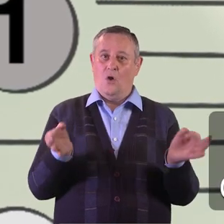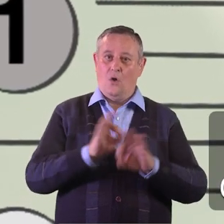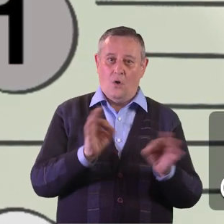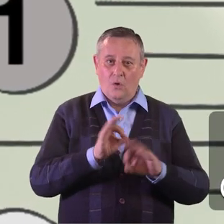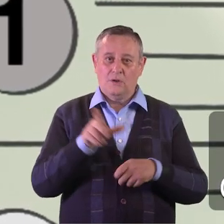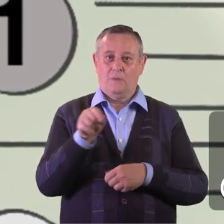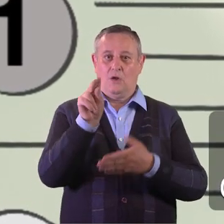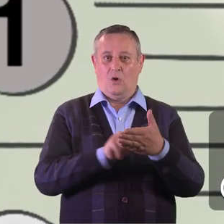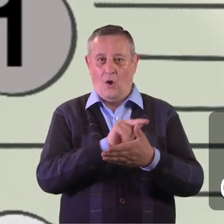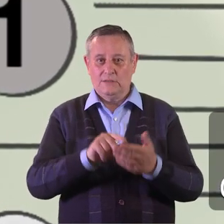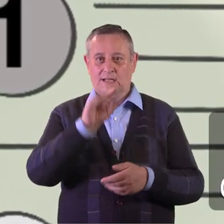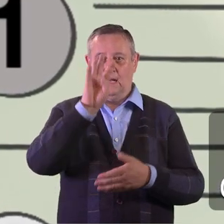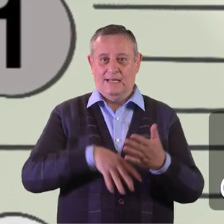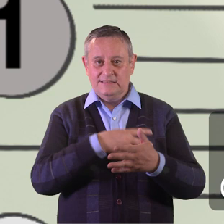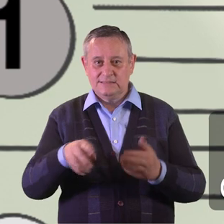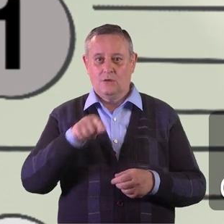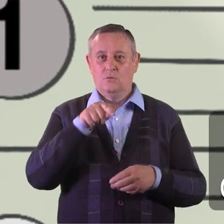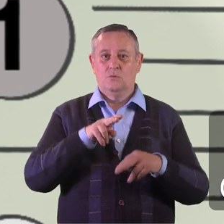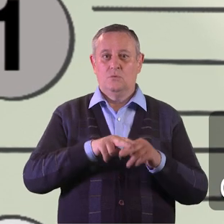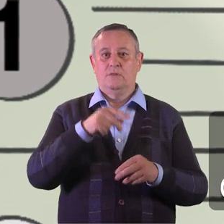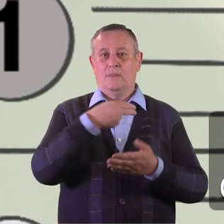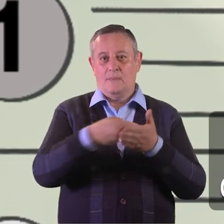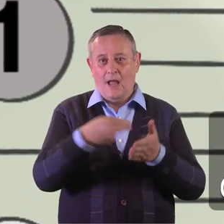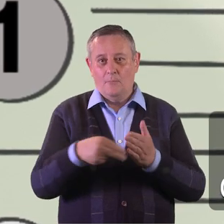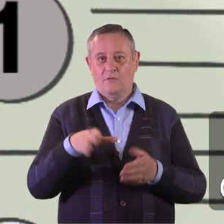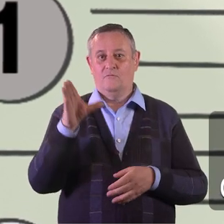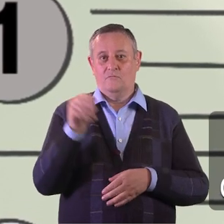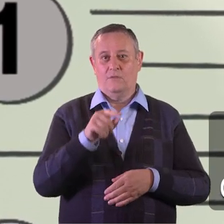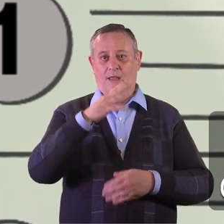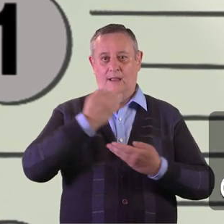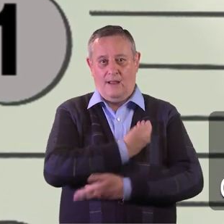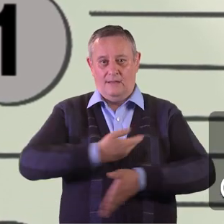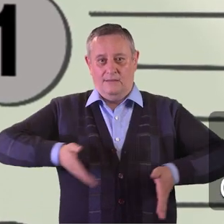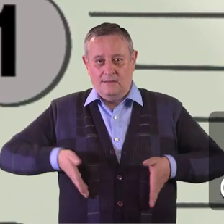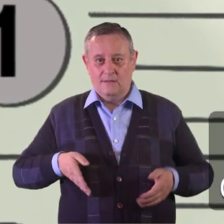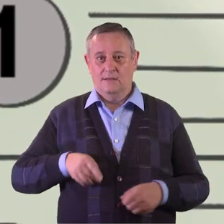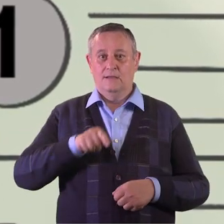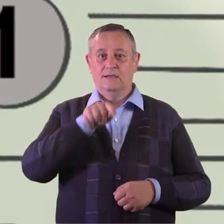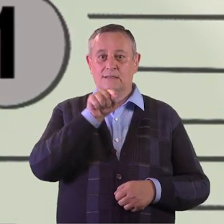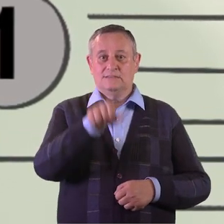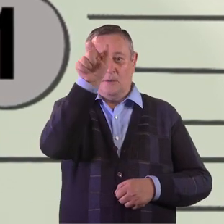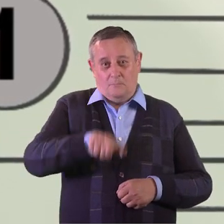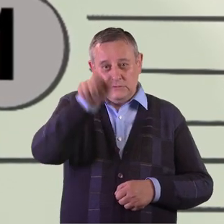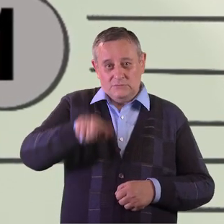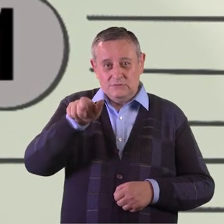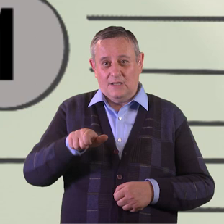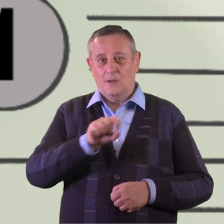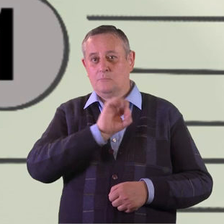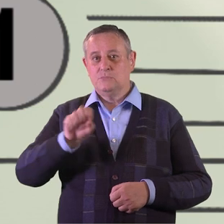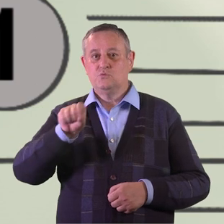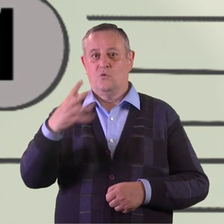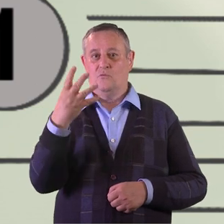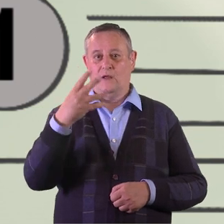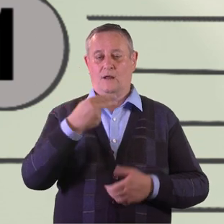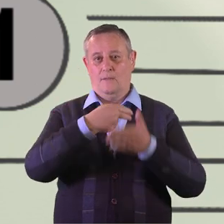einem listenzeichen und den Namen von Kandidatinnen und Kandidaten die